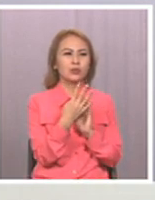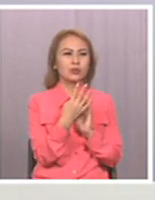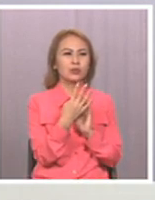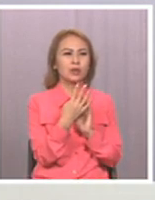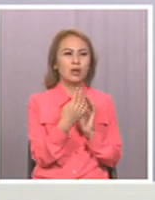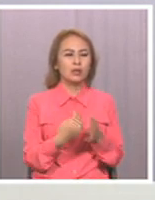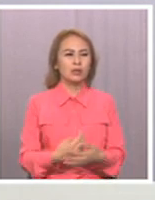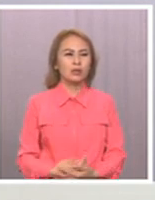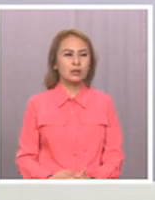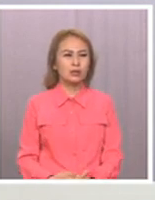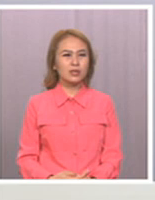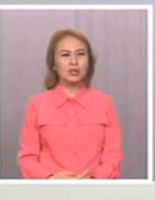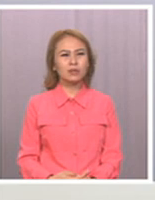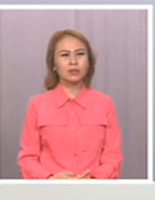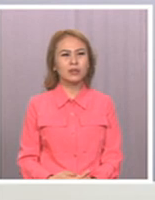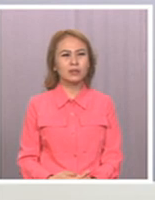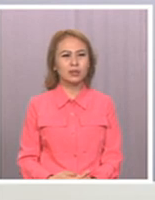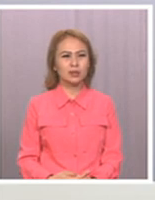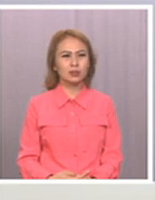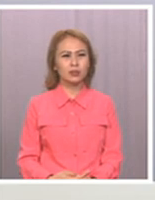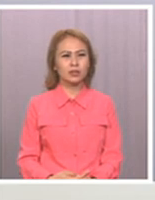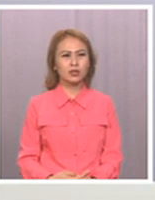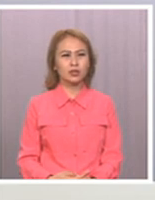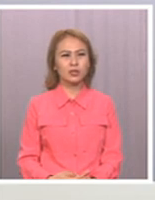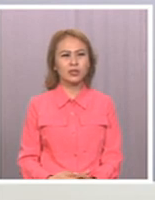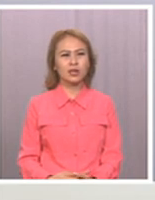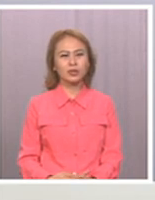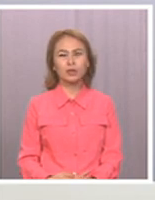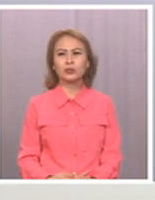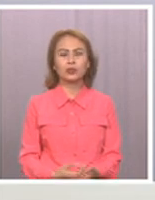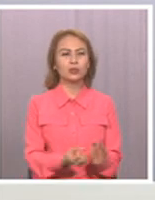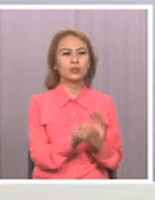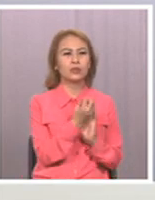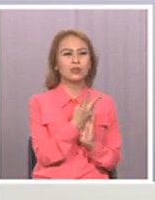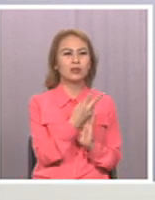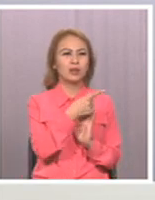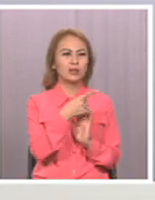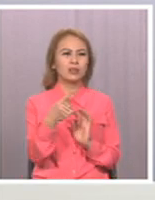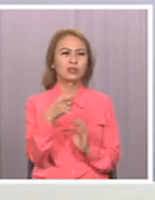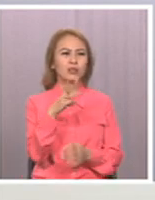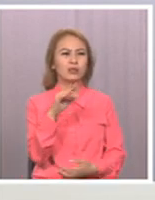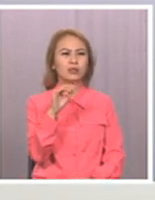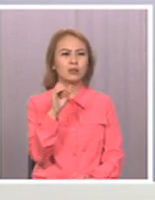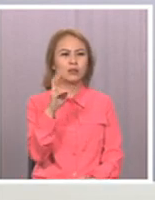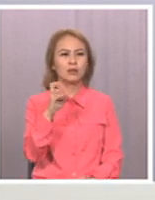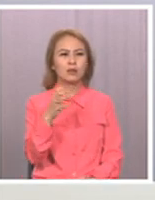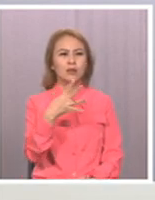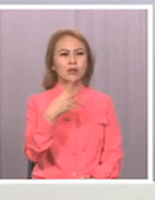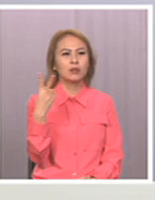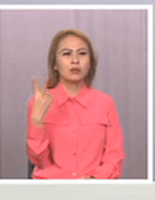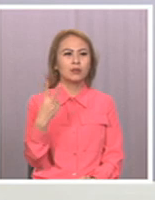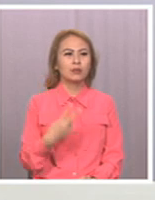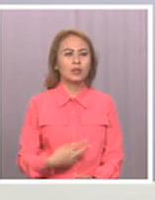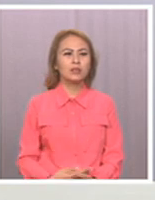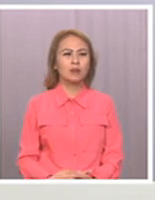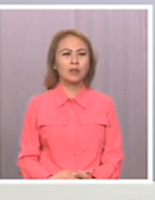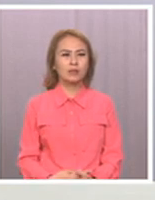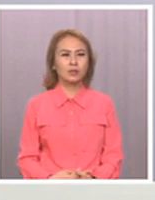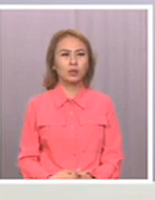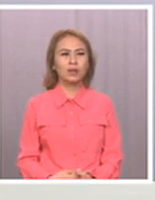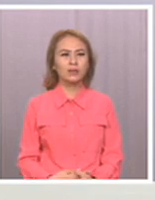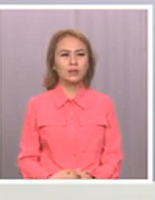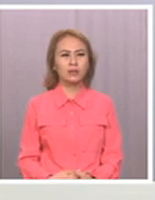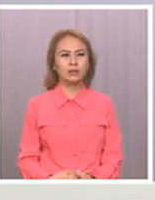сан орналасқан екен. Демек, бұл сандар қатарының медианасы 42 болады. Ал енді